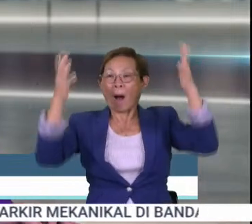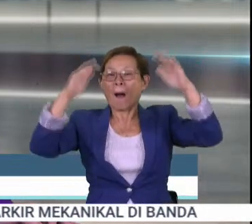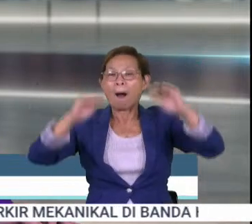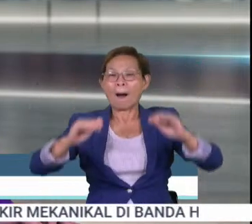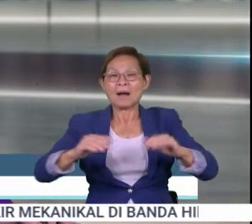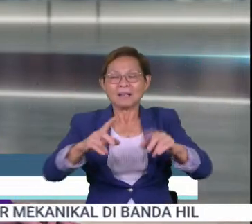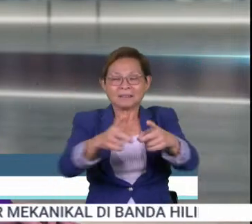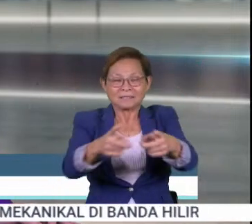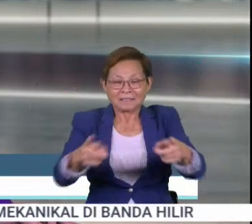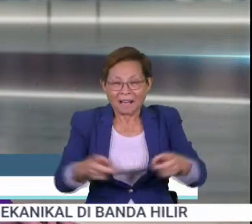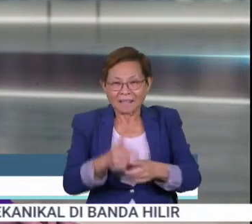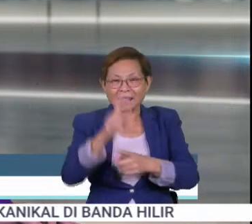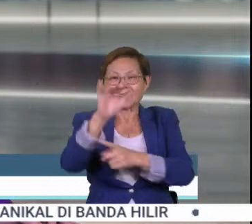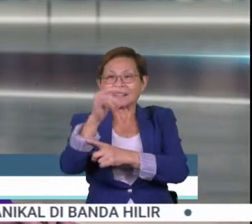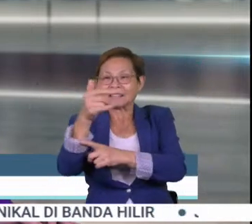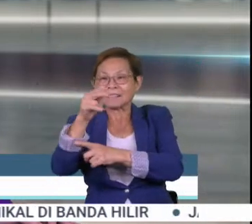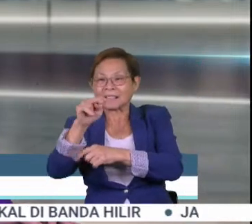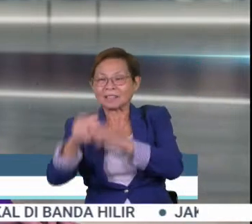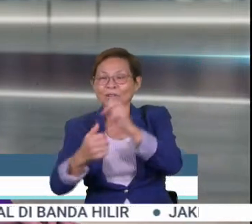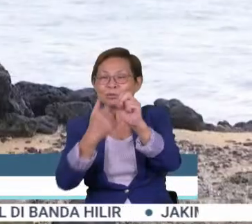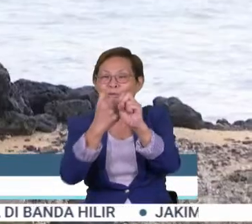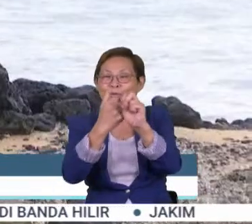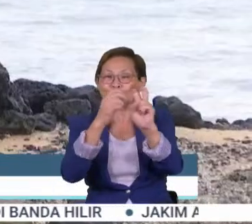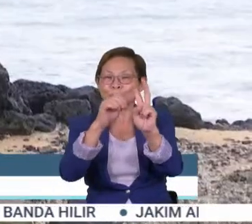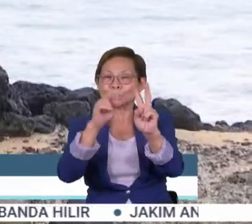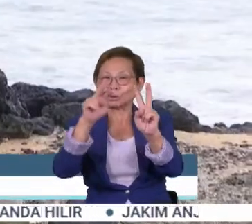daerah Yan tahun 2023.